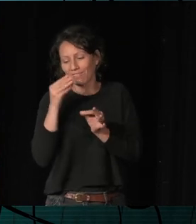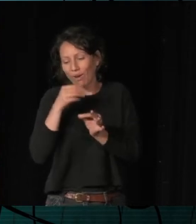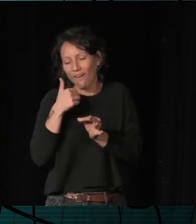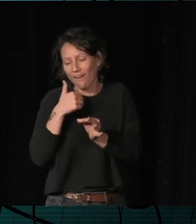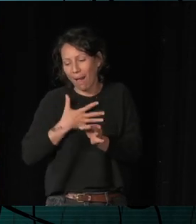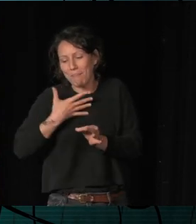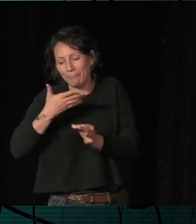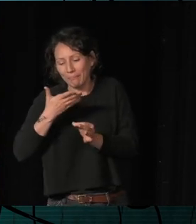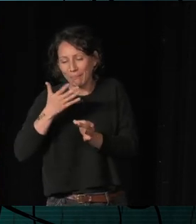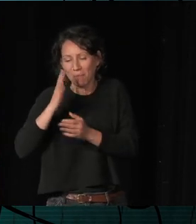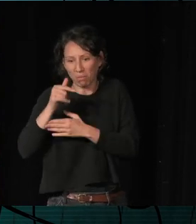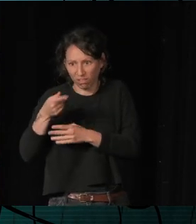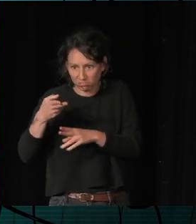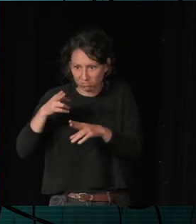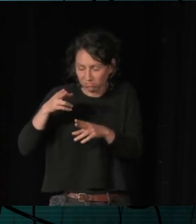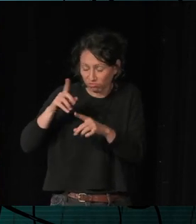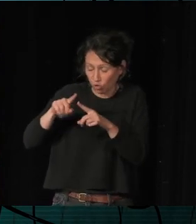affreuses ?